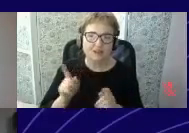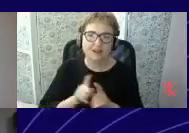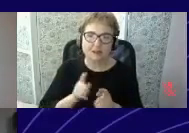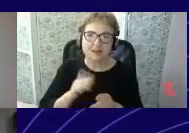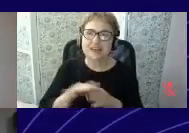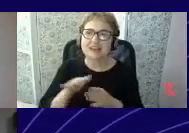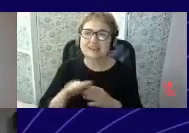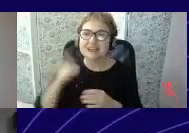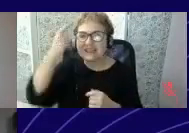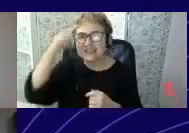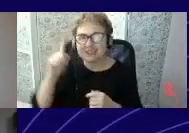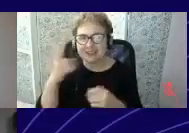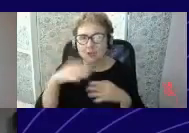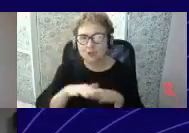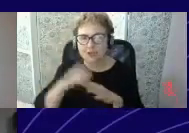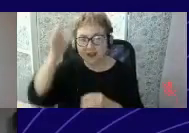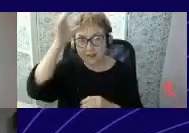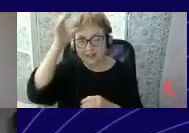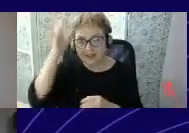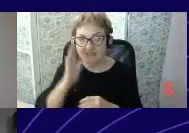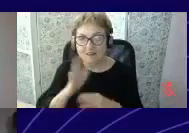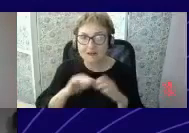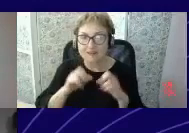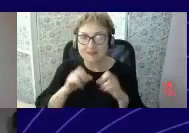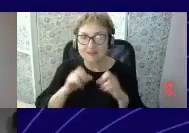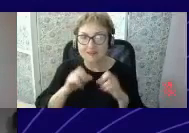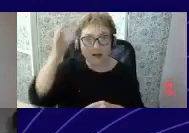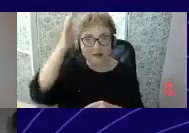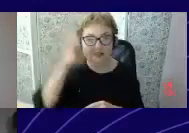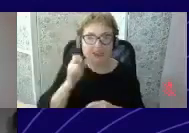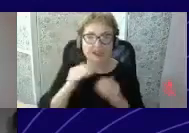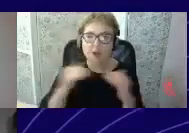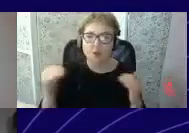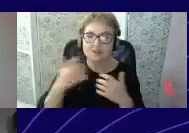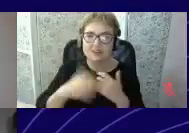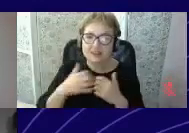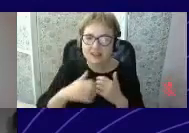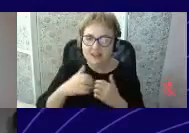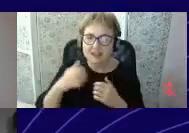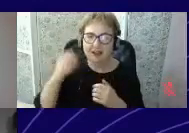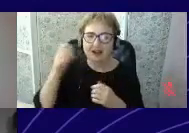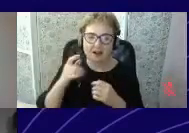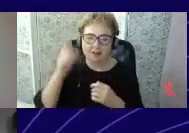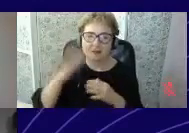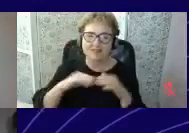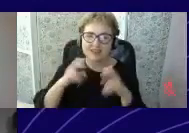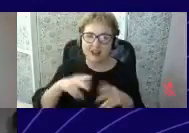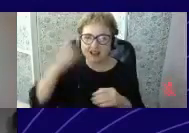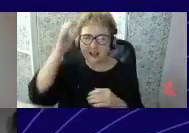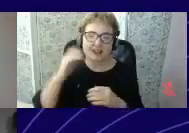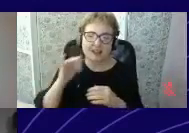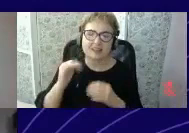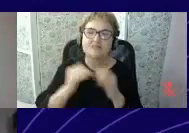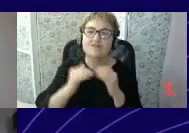называемая реализация идеи инклюзивного образования в профессиональном образовании, как на уровне средних профессиональных образовательных организаций, так и